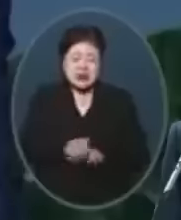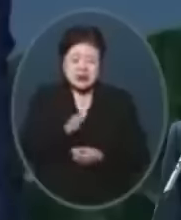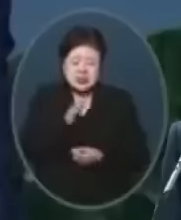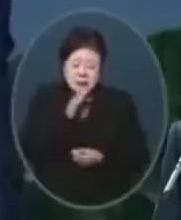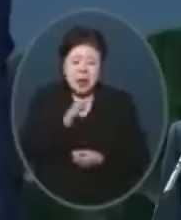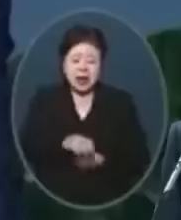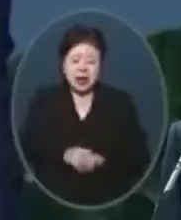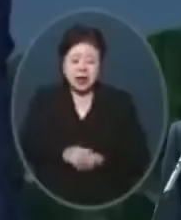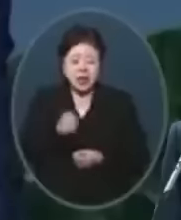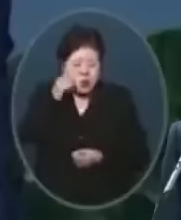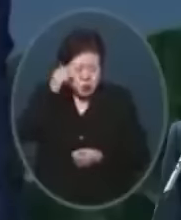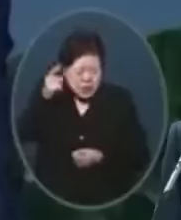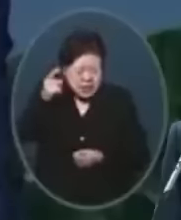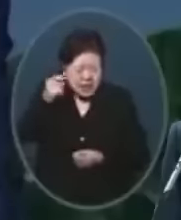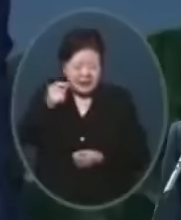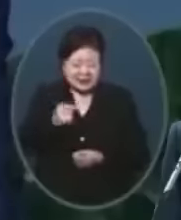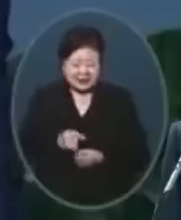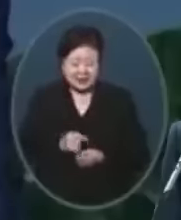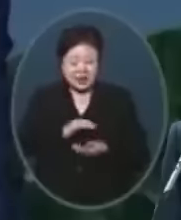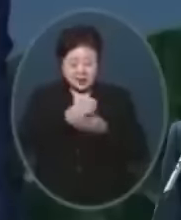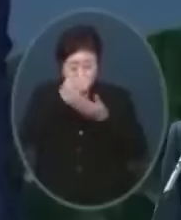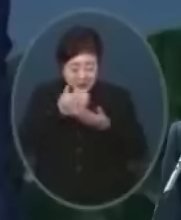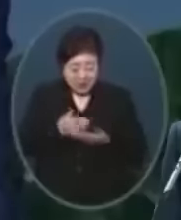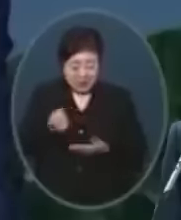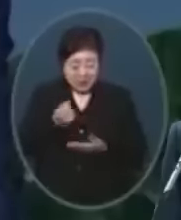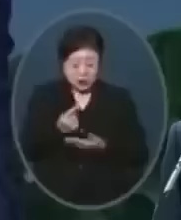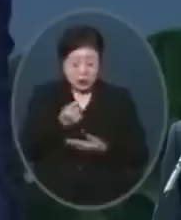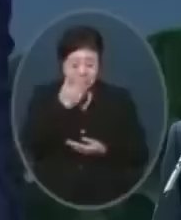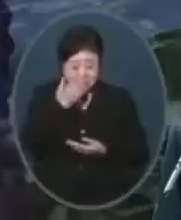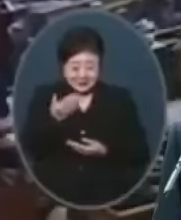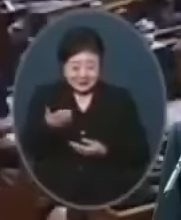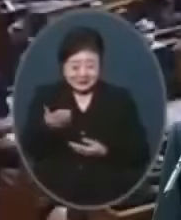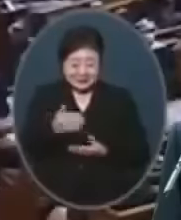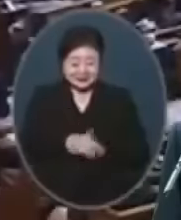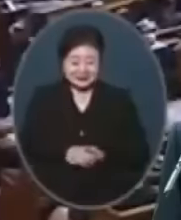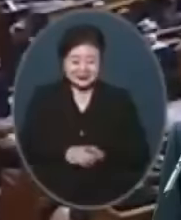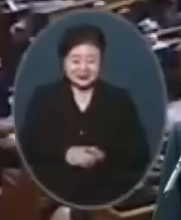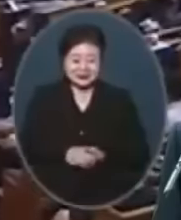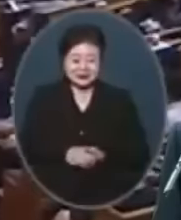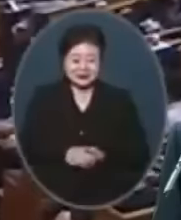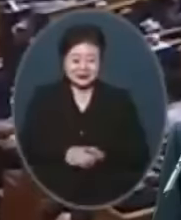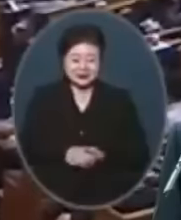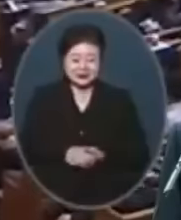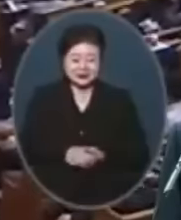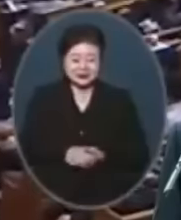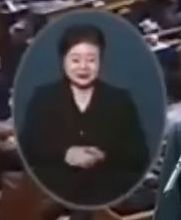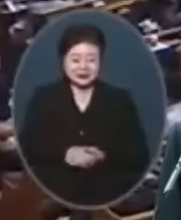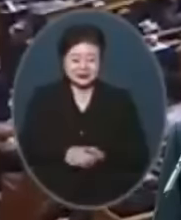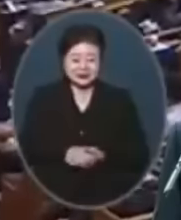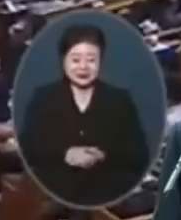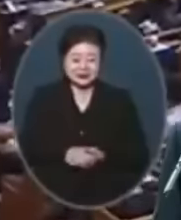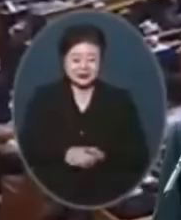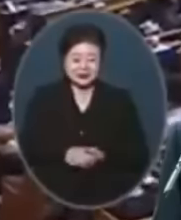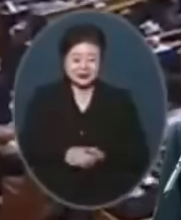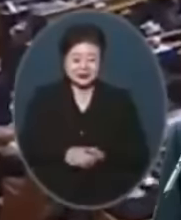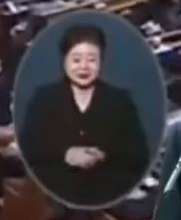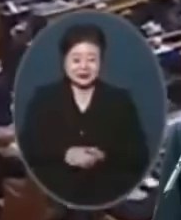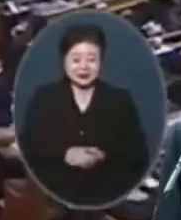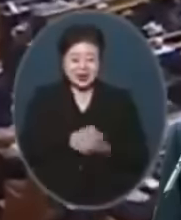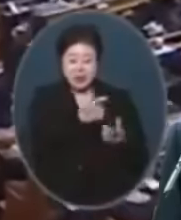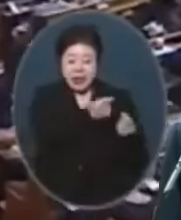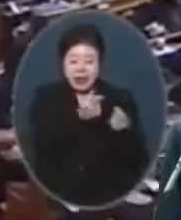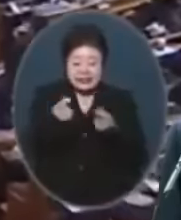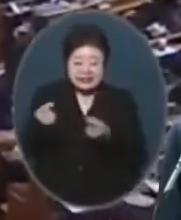정말로 위대한 변화를 가져올 수 있는 초점이 되는 것입니다. 이와